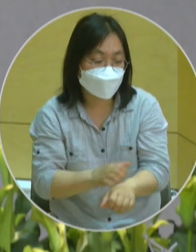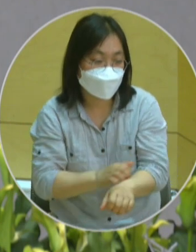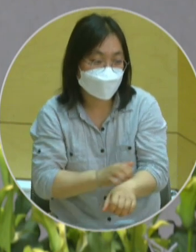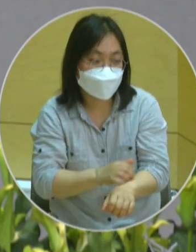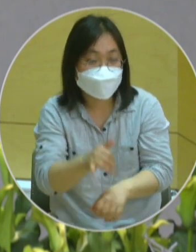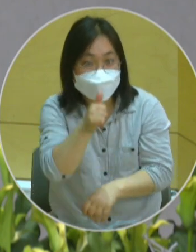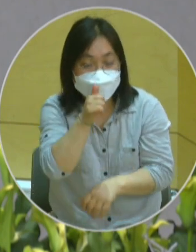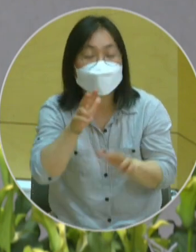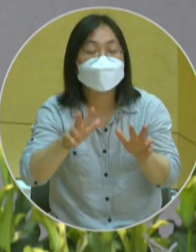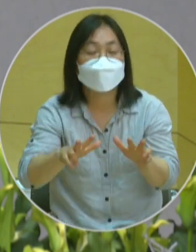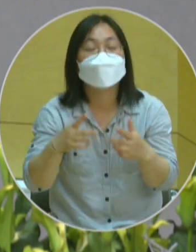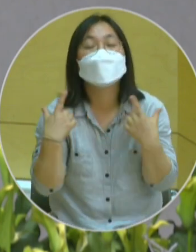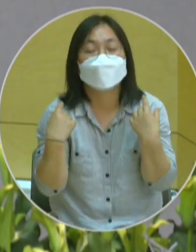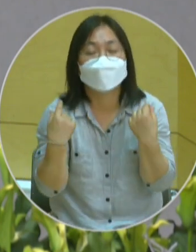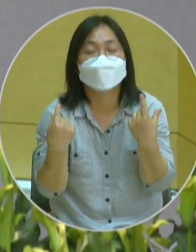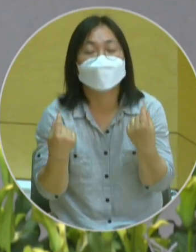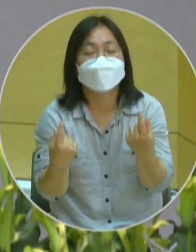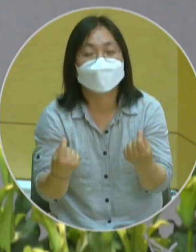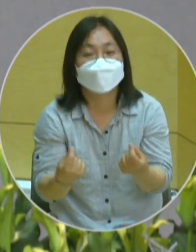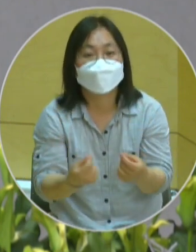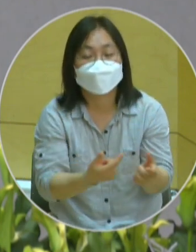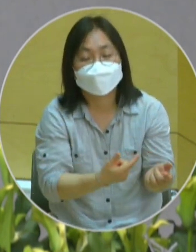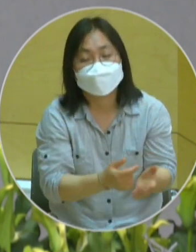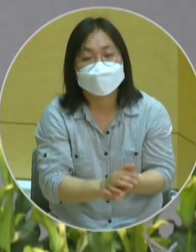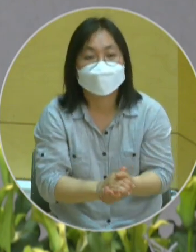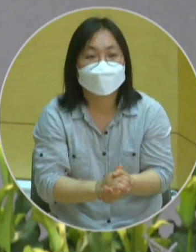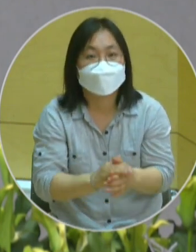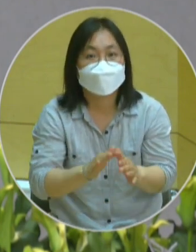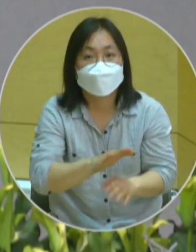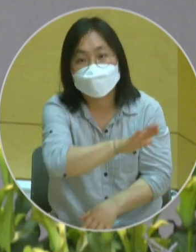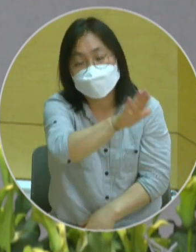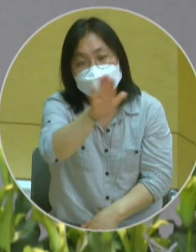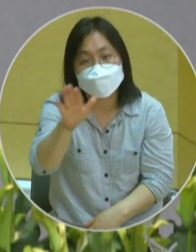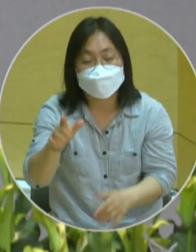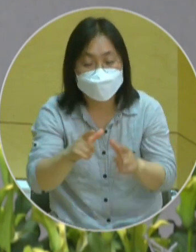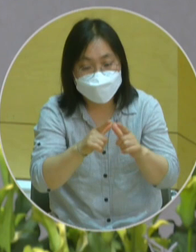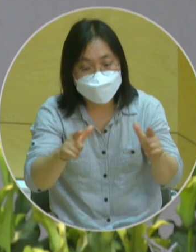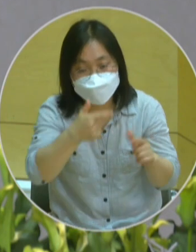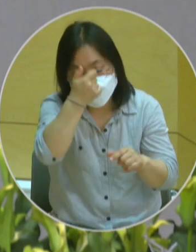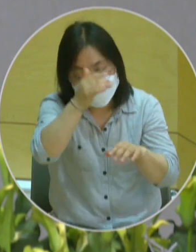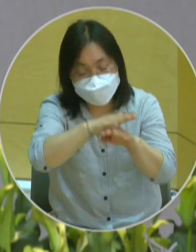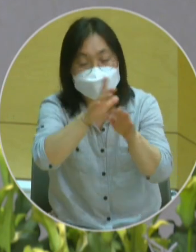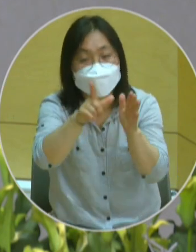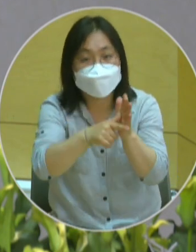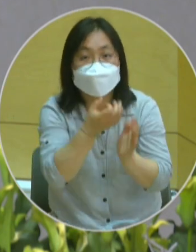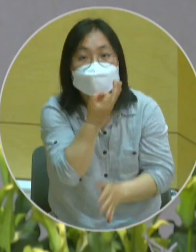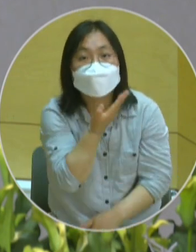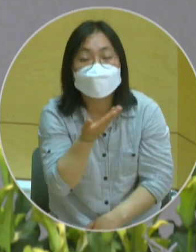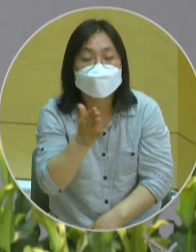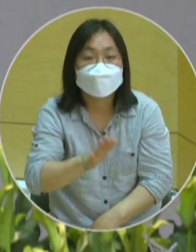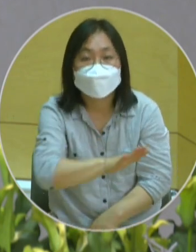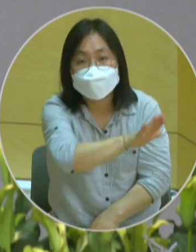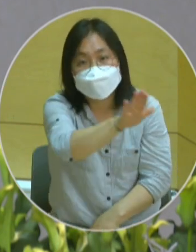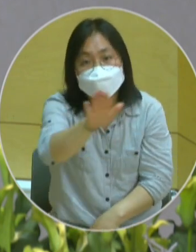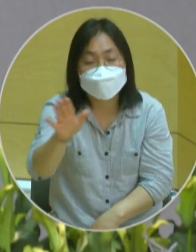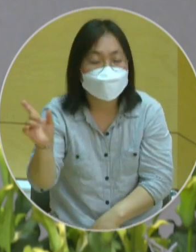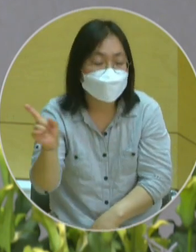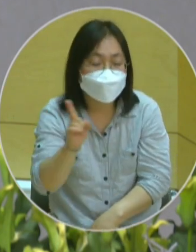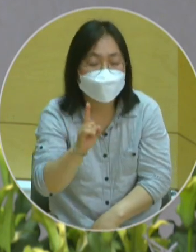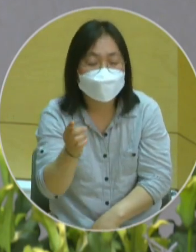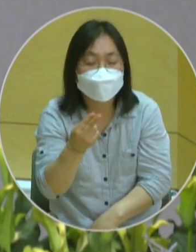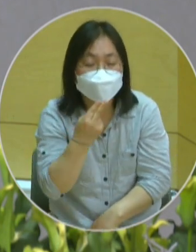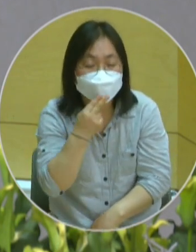많을 거예요. 그래서 여러분께서 이제 뭐 평소 예배 때가 힘들겠지만은 여러분께서 아무도